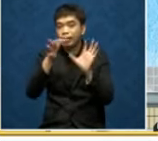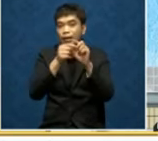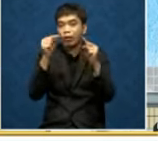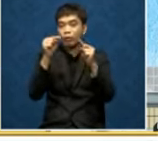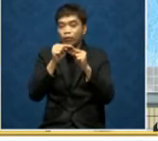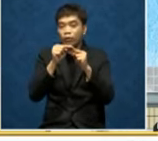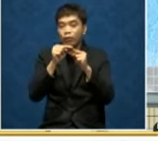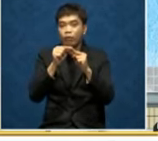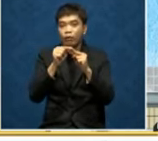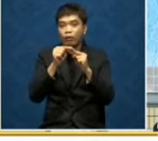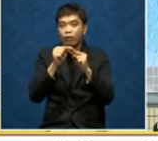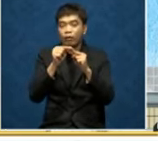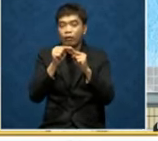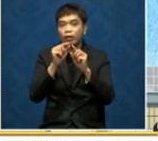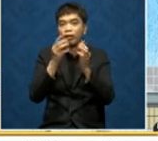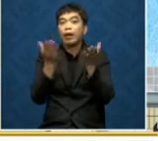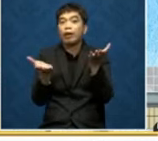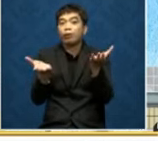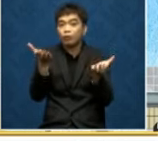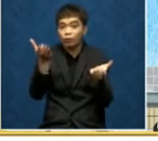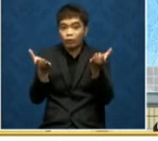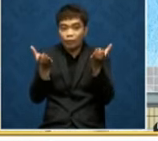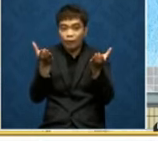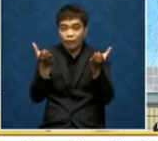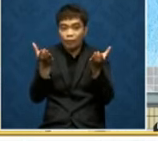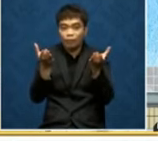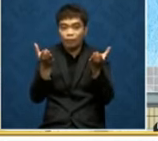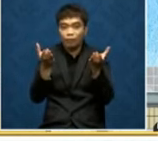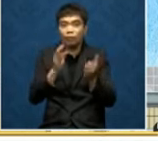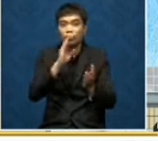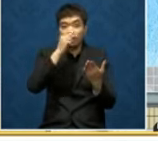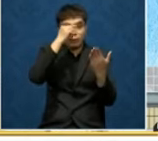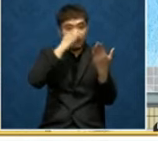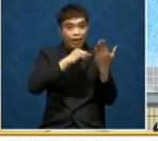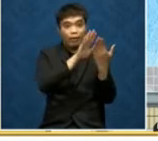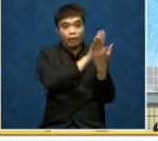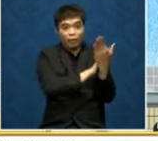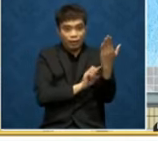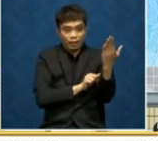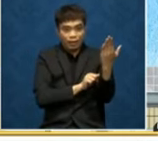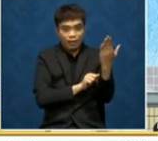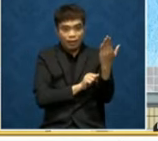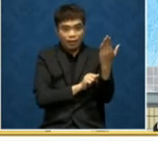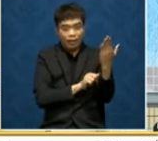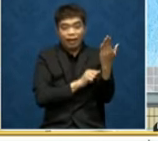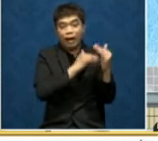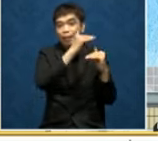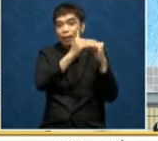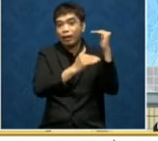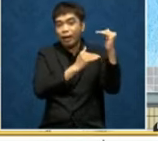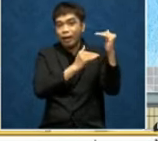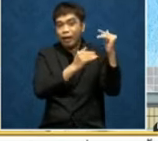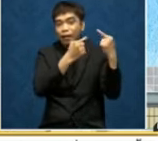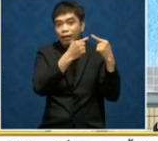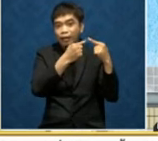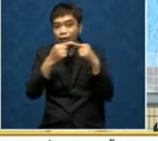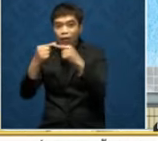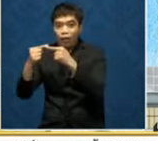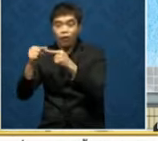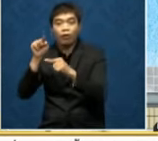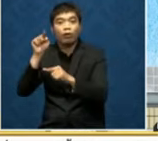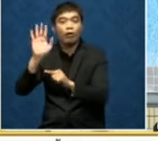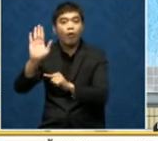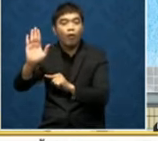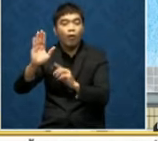ค่ะท่านประธานความคืบหน้าในการพัฒนาประเทศในกระบวนการยุติธรรมยังน่าเป็นห่วงและ